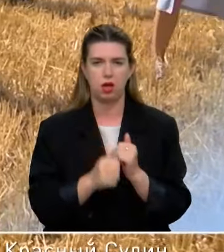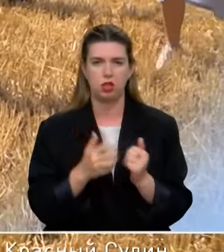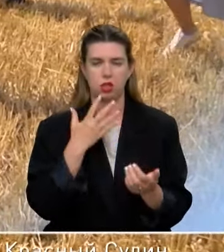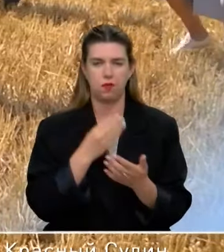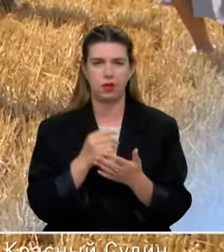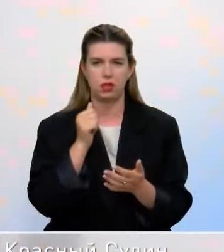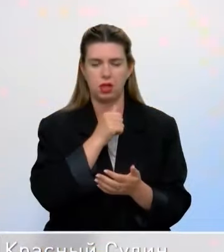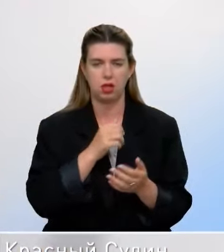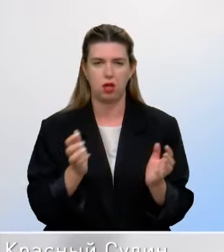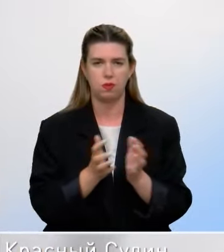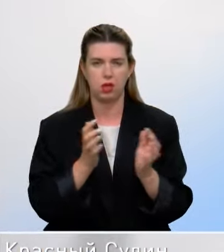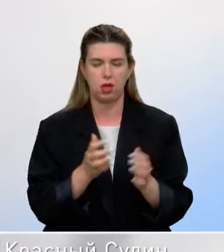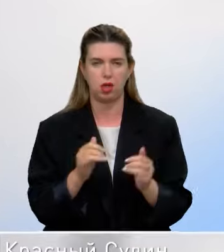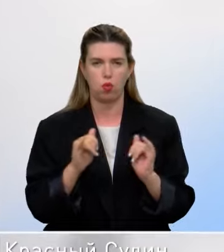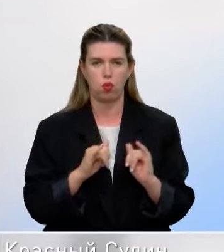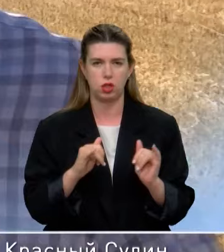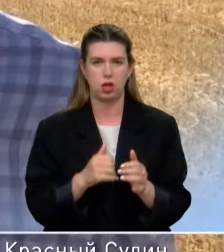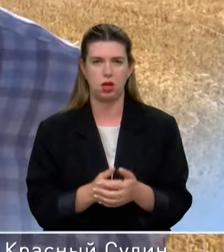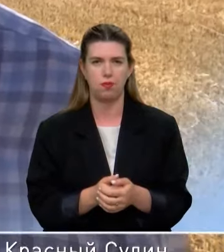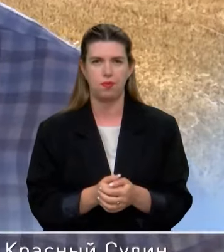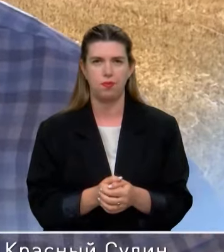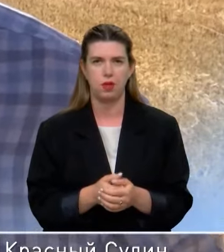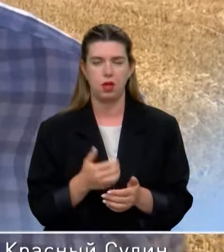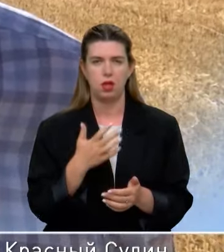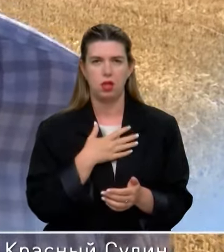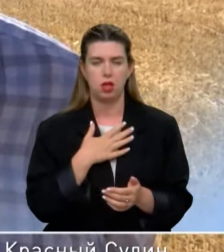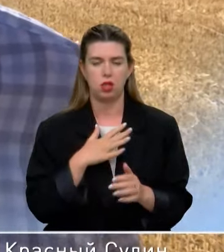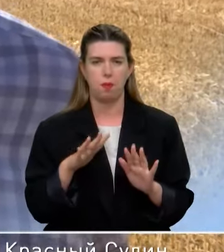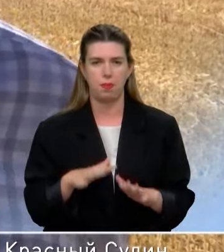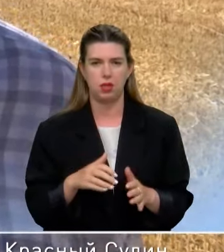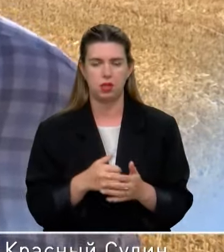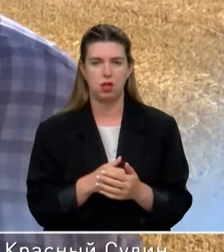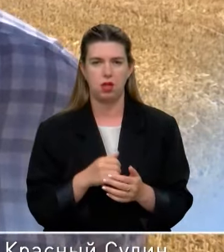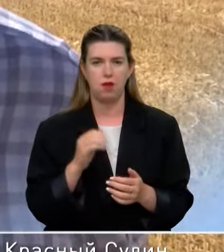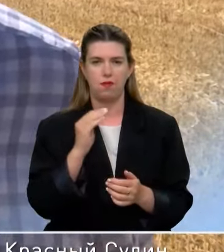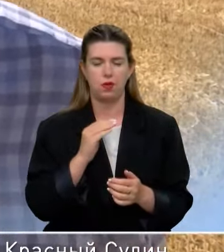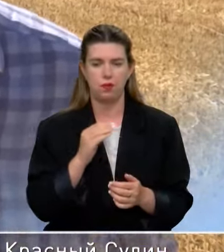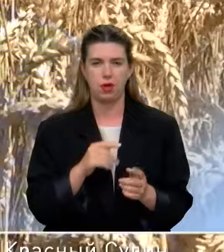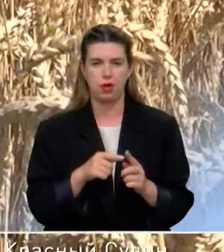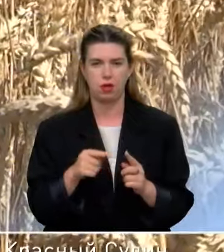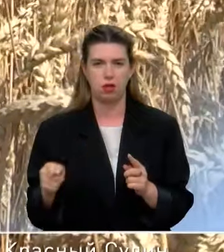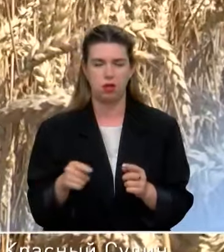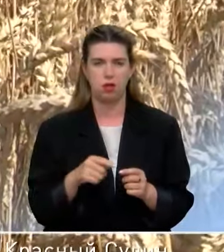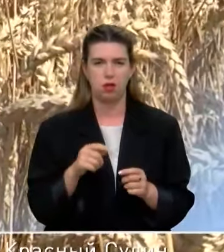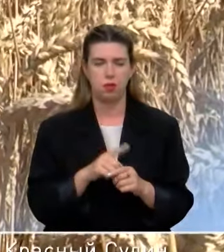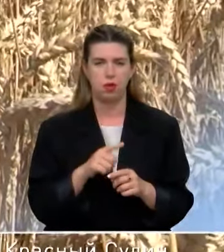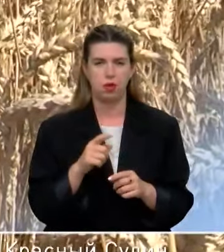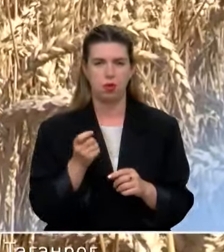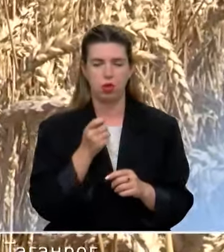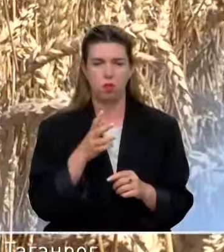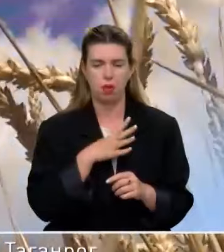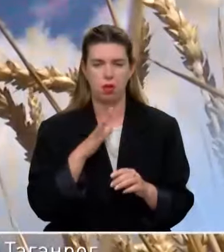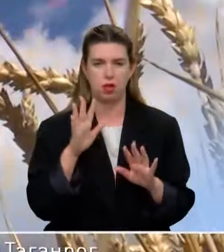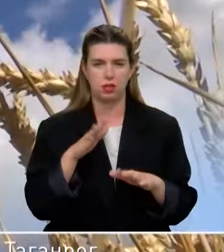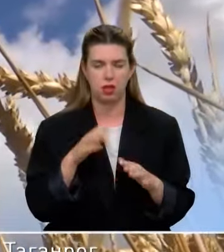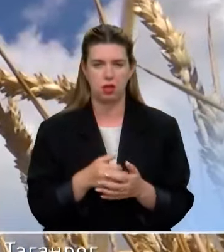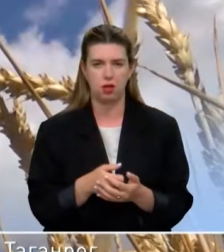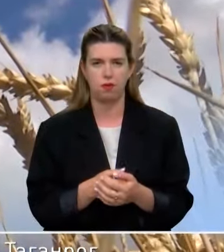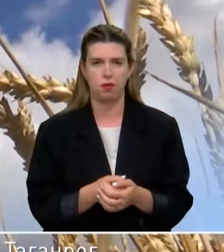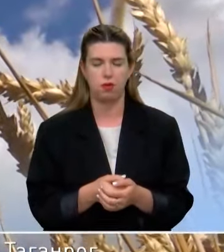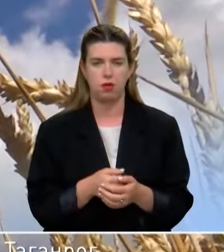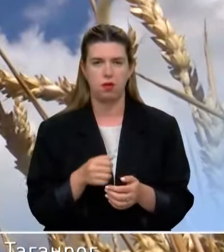сво сохранения урожая вот в нашей зоне выпало С февраля меся 17 осадка всего пшеница постоянно в ревом